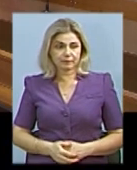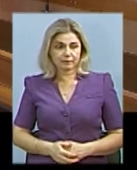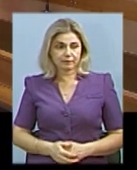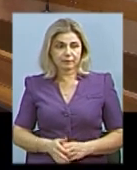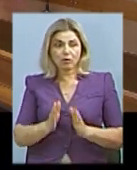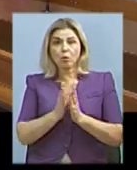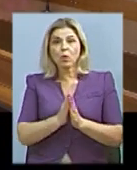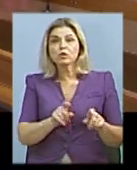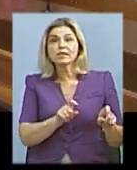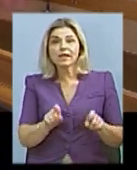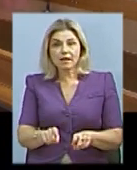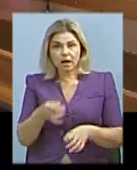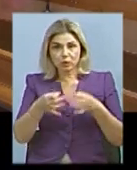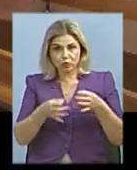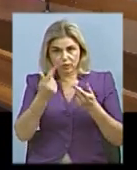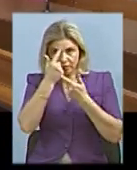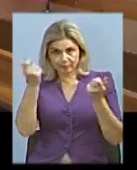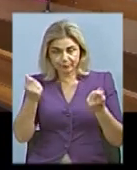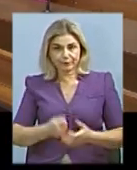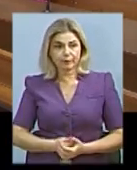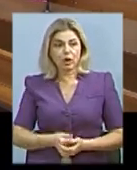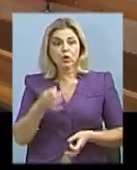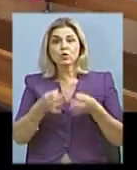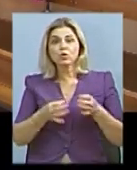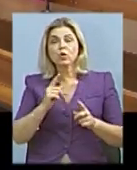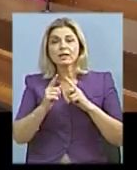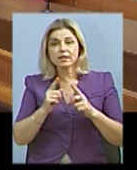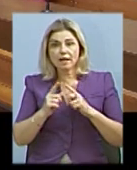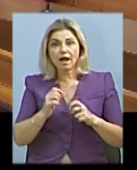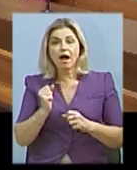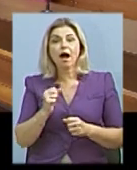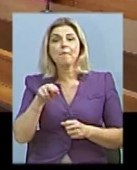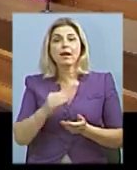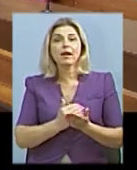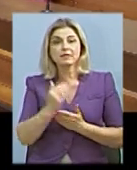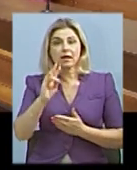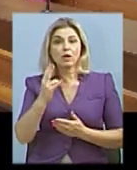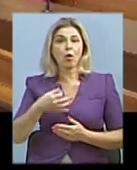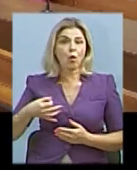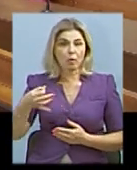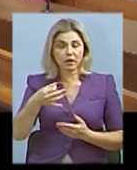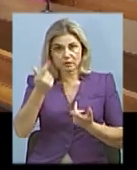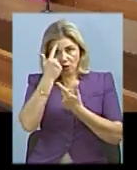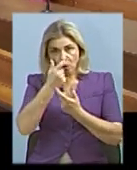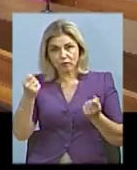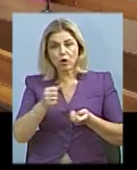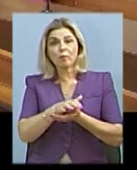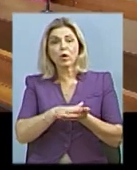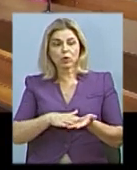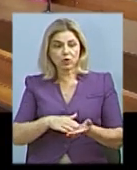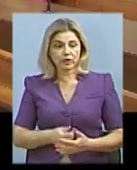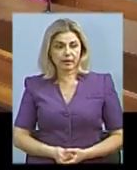Прошу сідати. Прошу сидіти. Судове засідання апеляційного суду Миколаївської області оголошується продовженим.